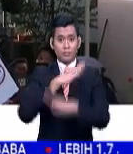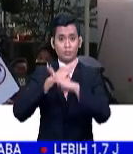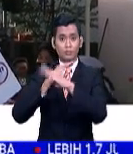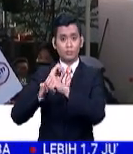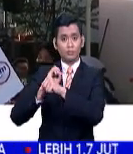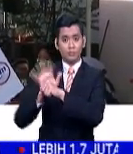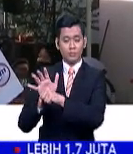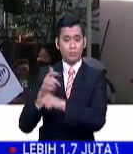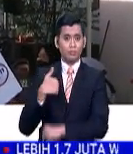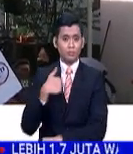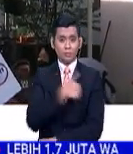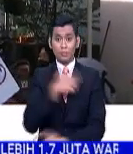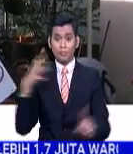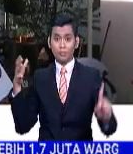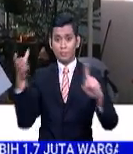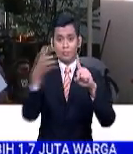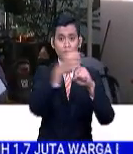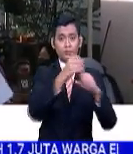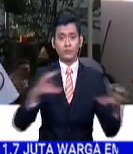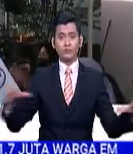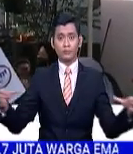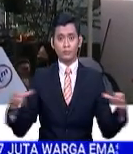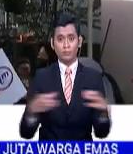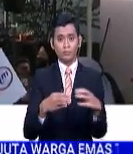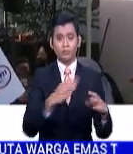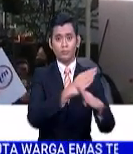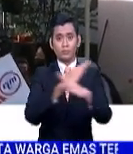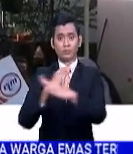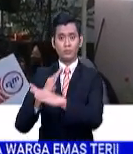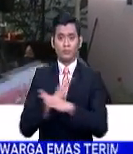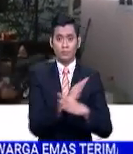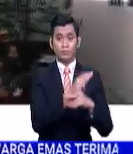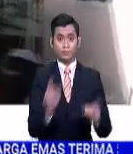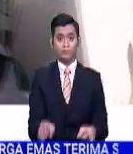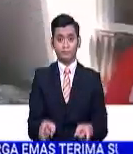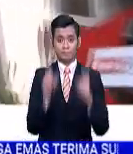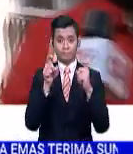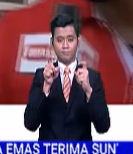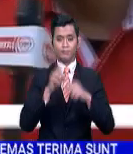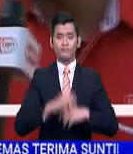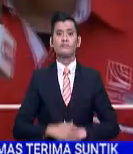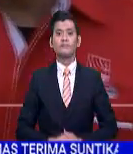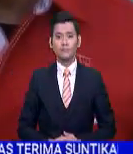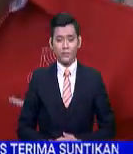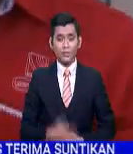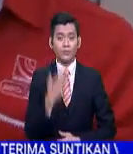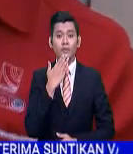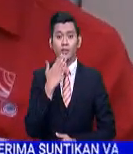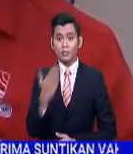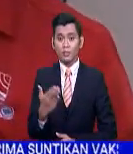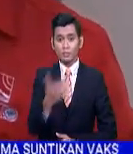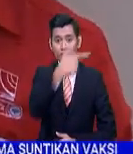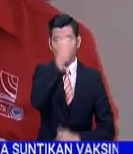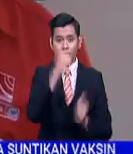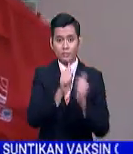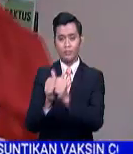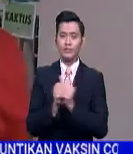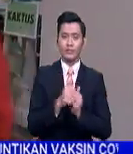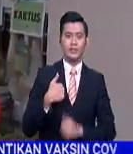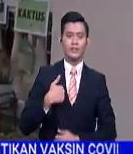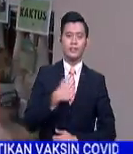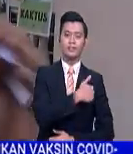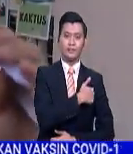dan kita mencapai imuniti kelompok dalam masa yang sesegera mungkin. Okey, terima kasih tuan kerana sudi bersama kami untuk hari